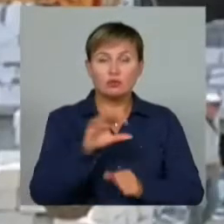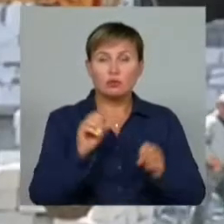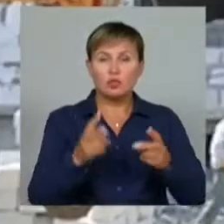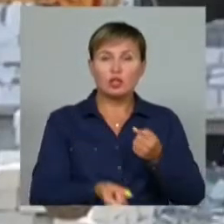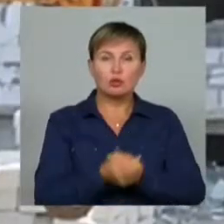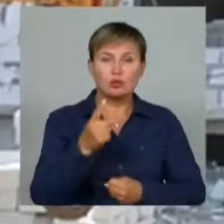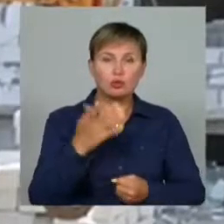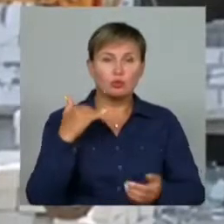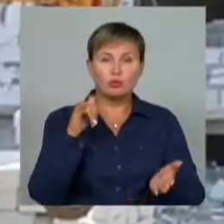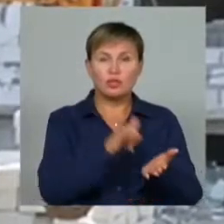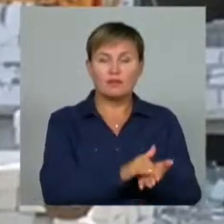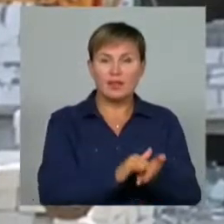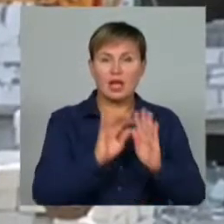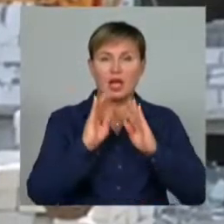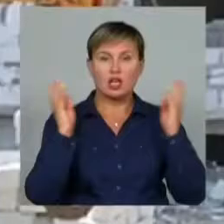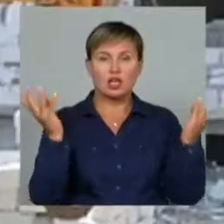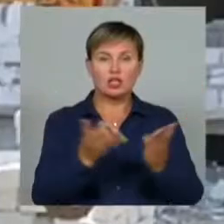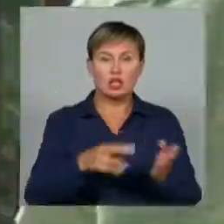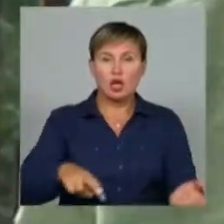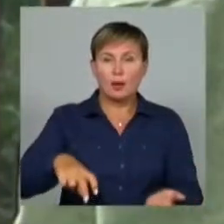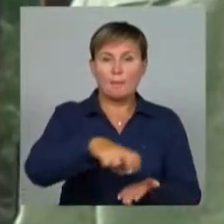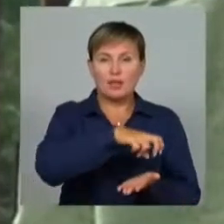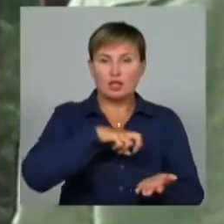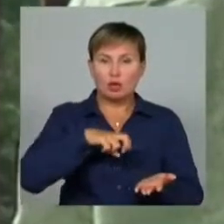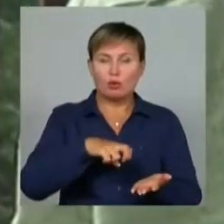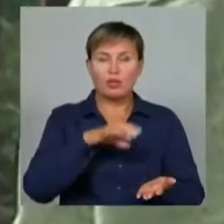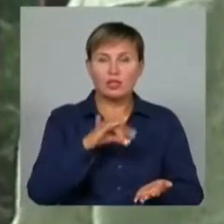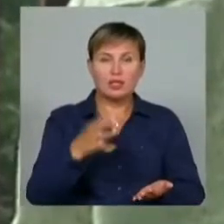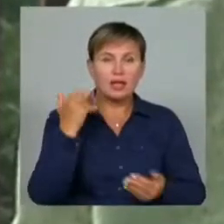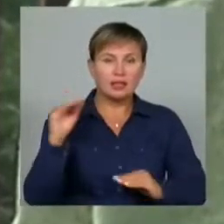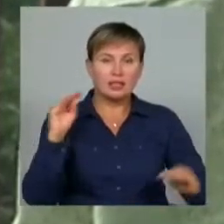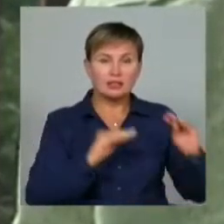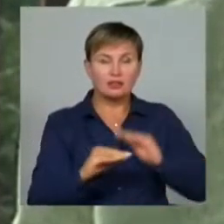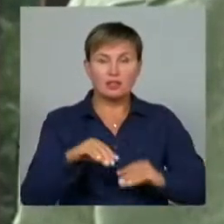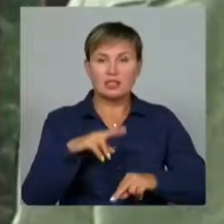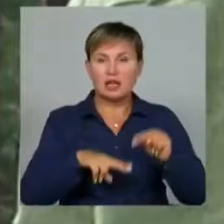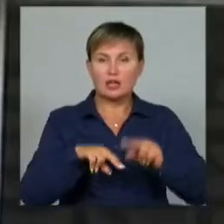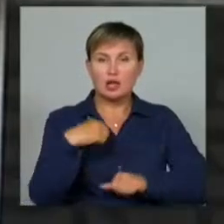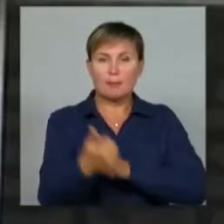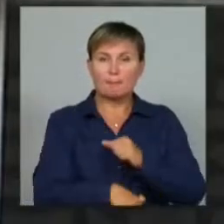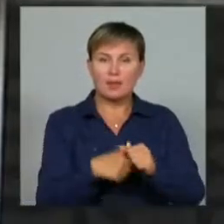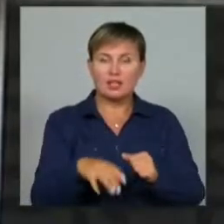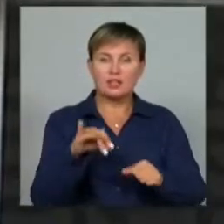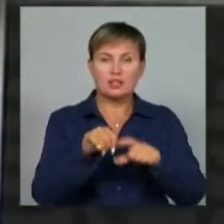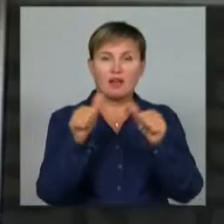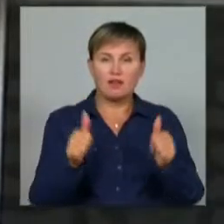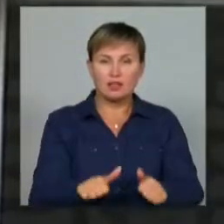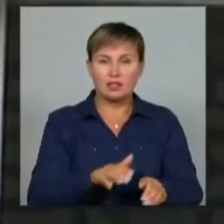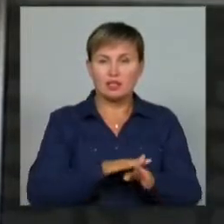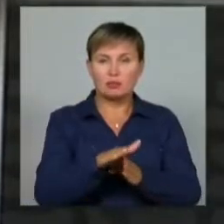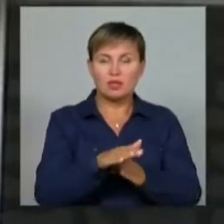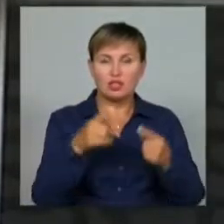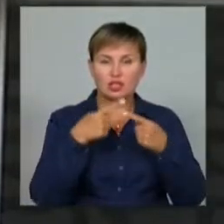нарушения при установке ограждений, пешеходных трапов, при складировании строительных материалов, а также при оформлении